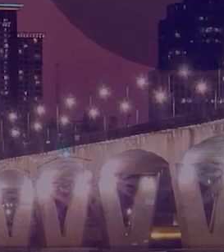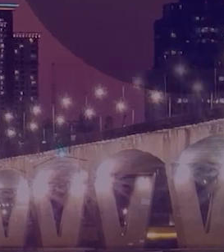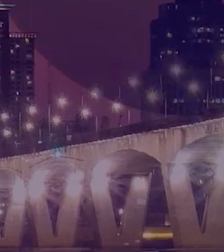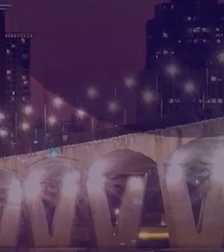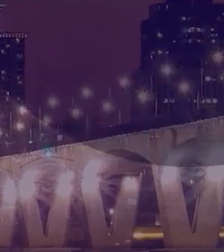사업입니다